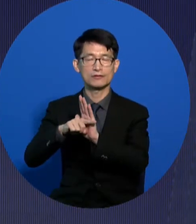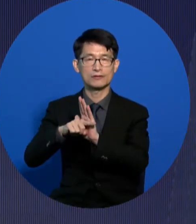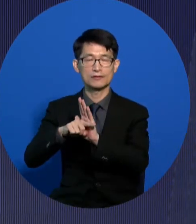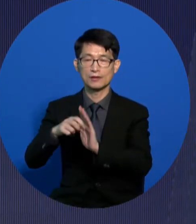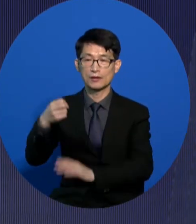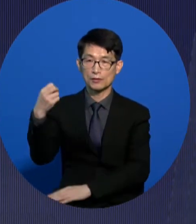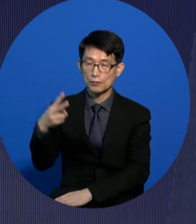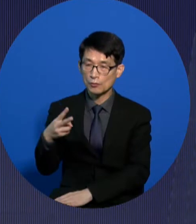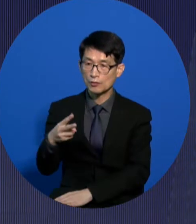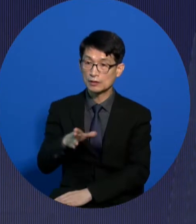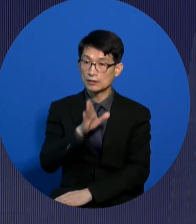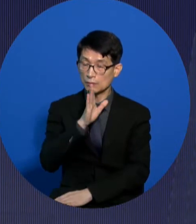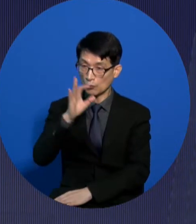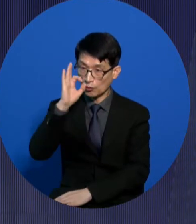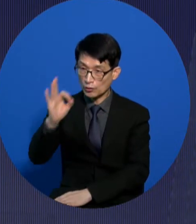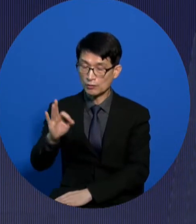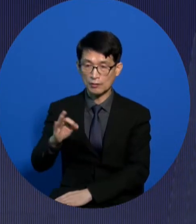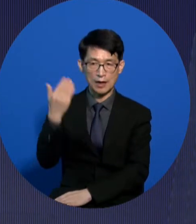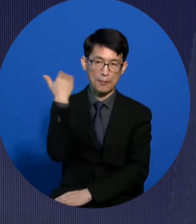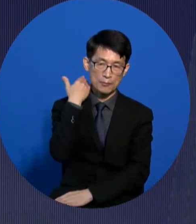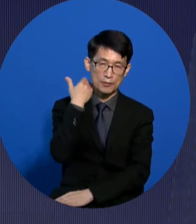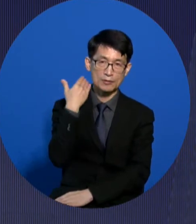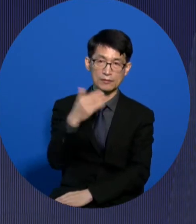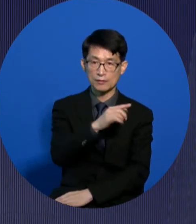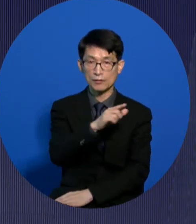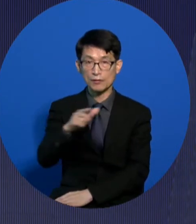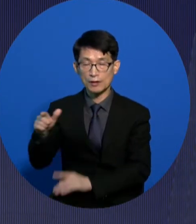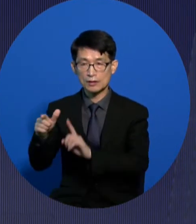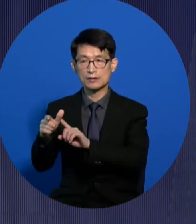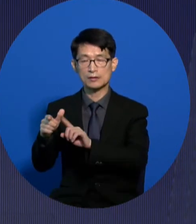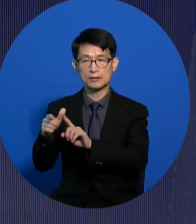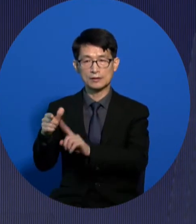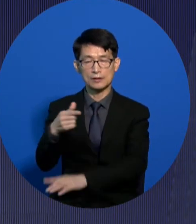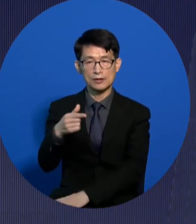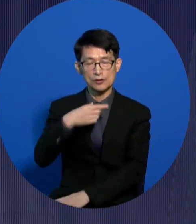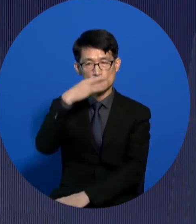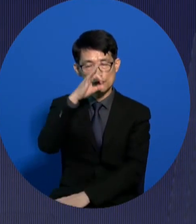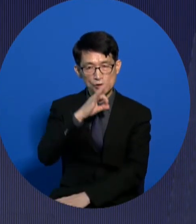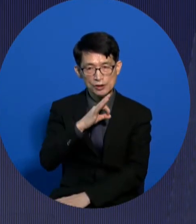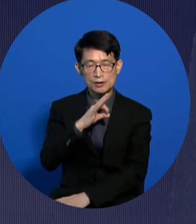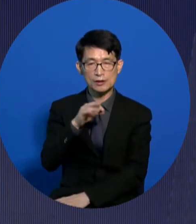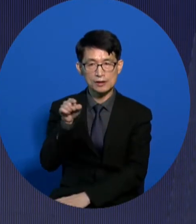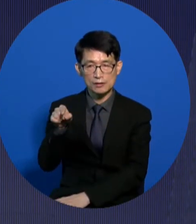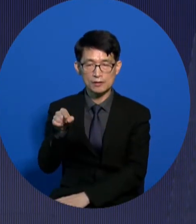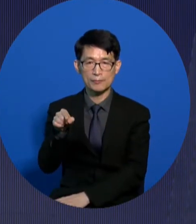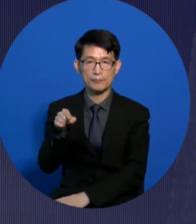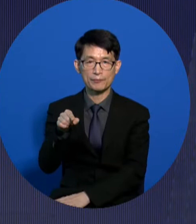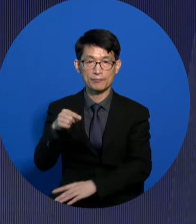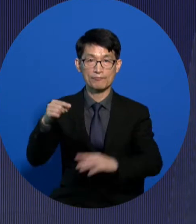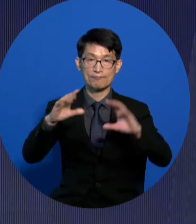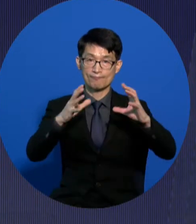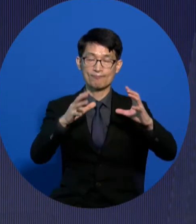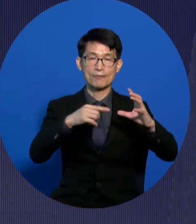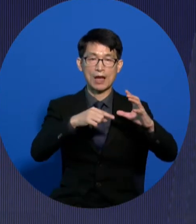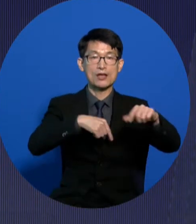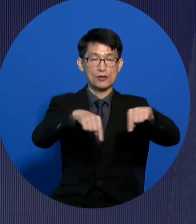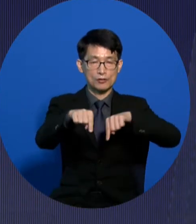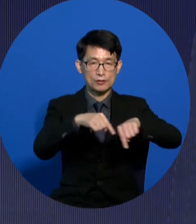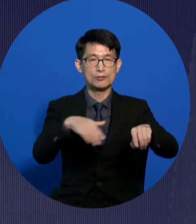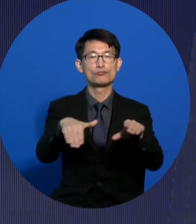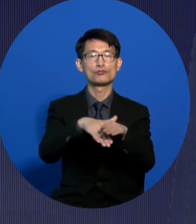무형의 구조와 영향으로서 그 효과가 개체 도시 및 국가의 정치, 경제,